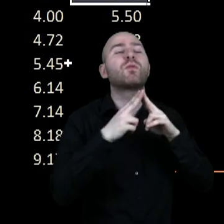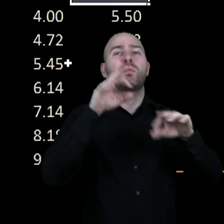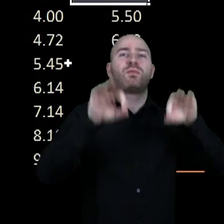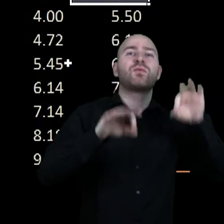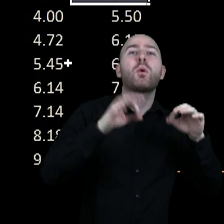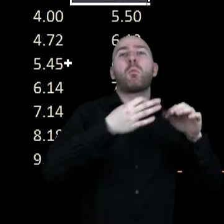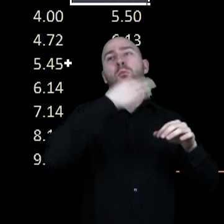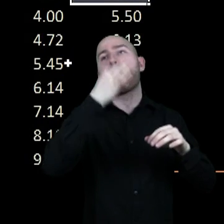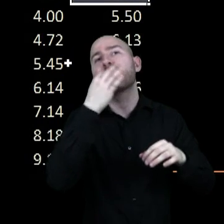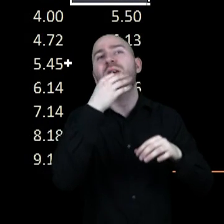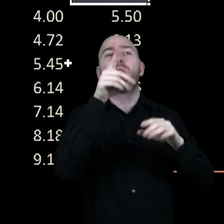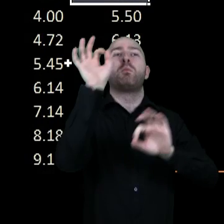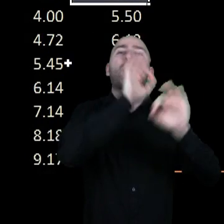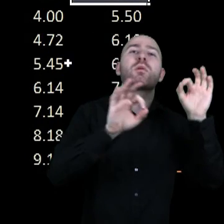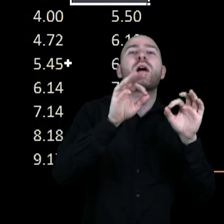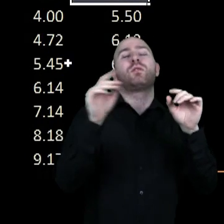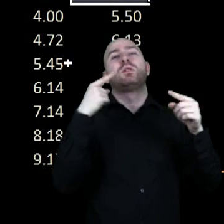dwóch pisze tę samą procedurę.